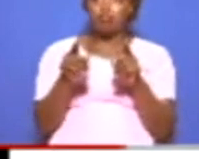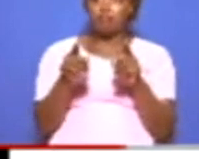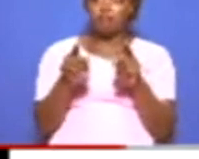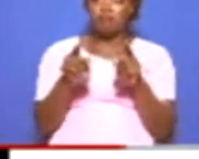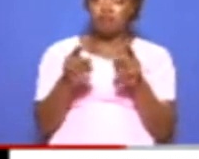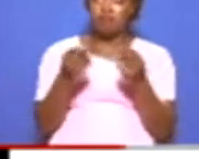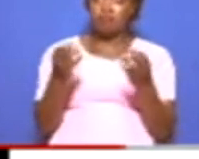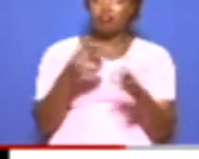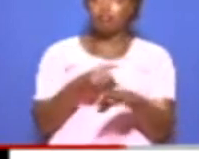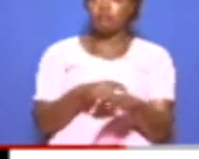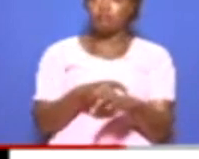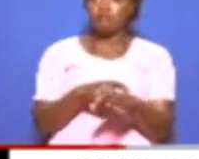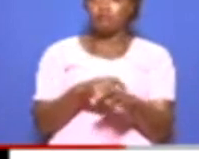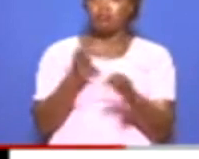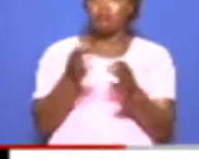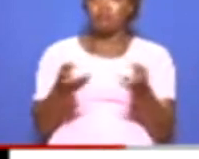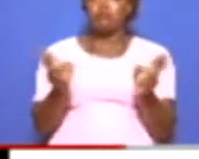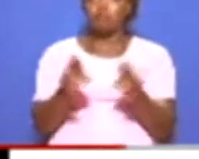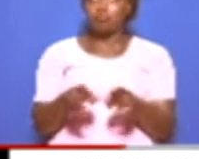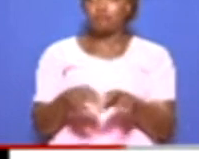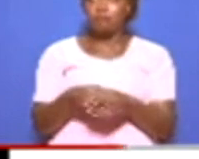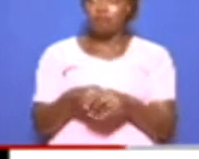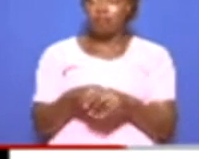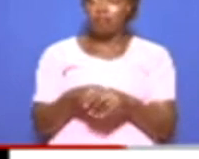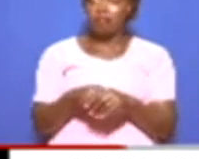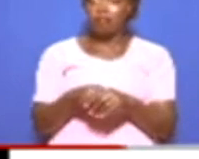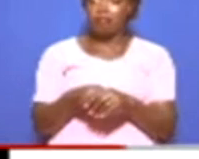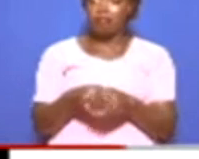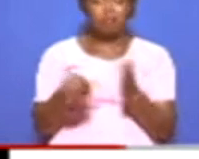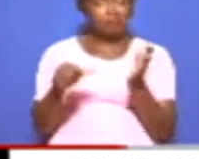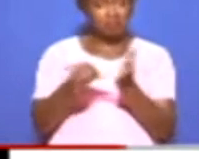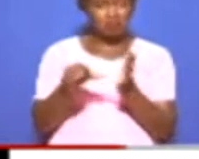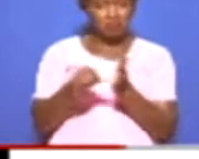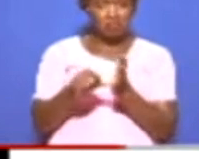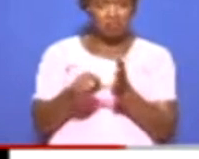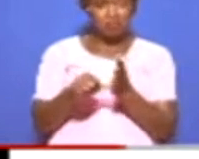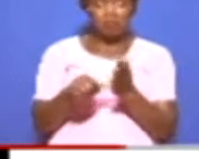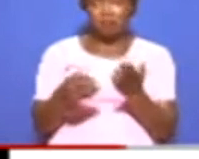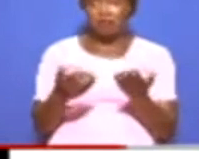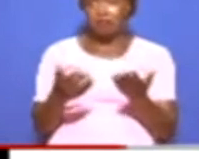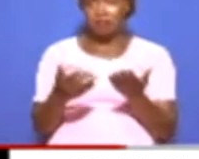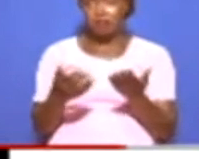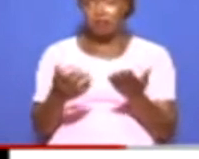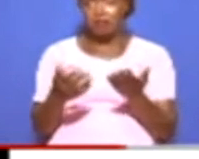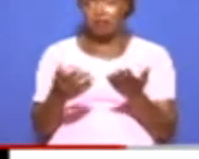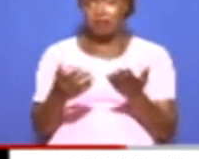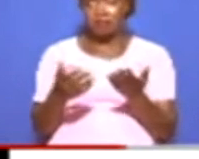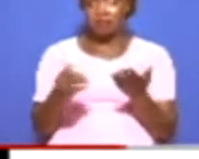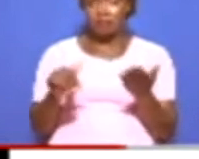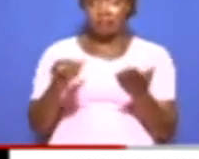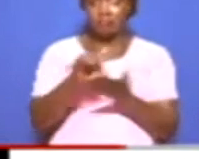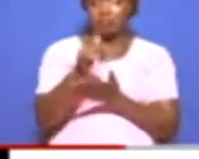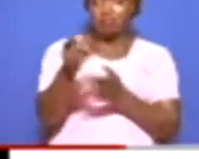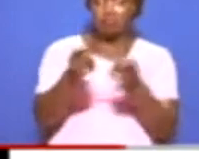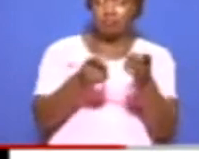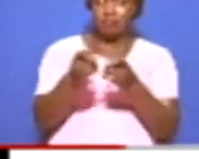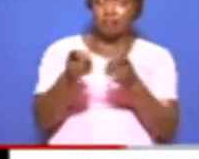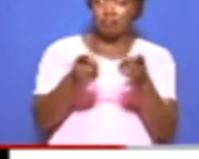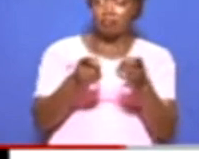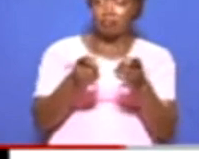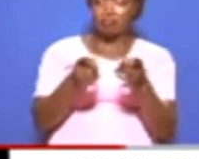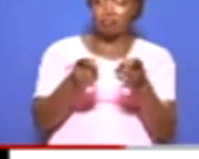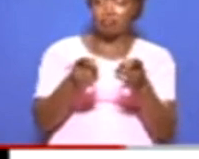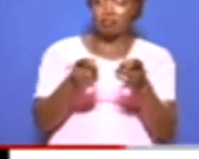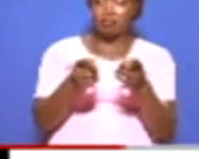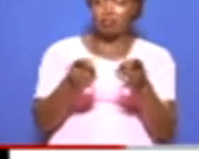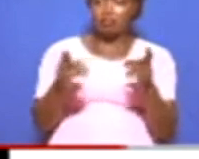nyingi kitokea kuna hitilafu maybe kwa chombo ama rubani anayerusha ile ndege, na uchunguzi